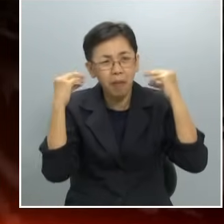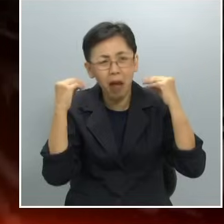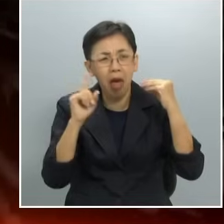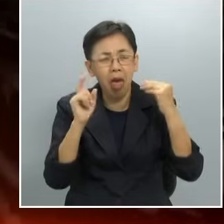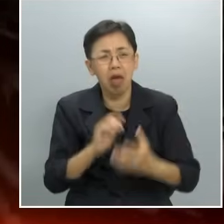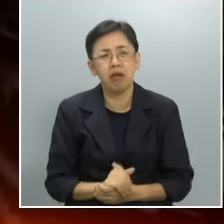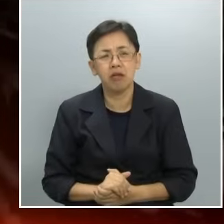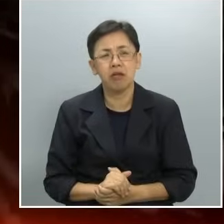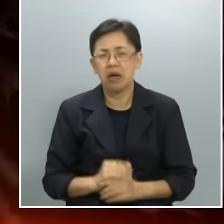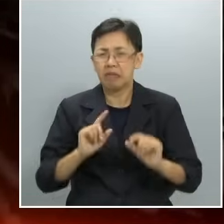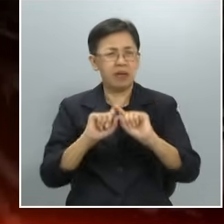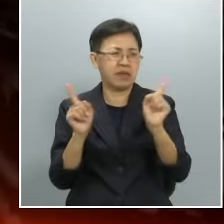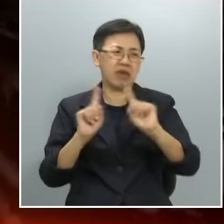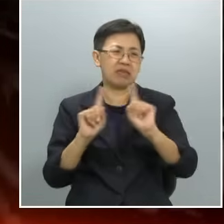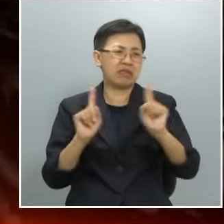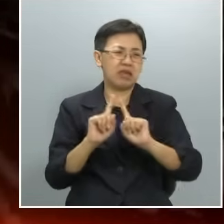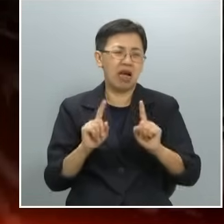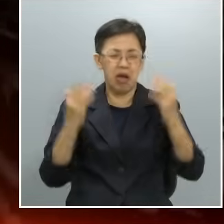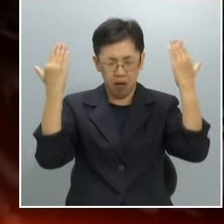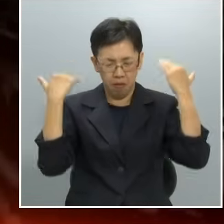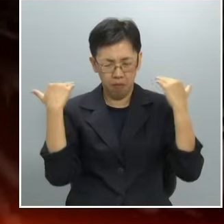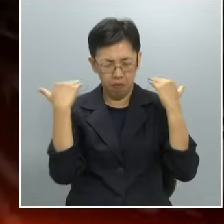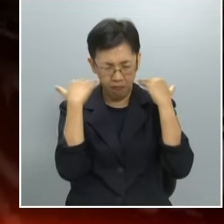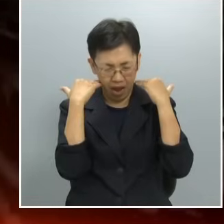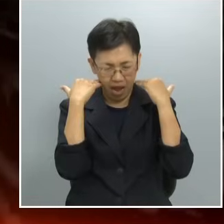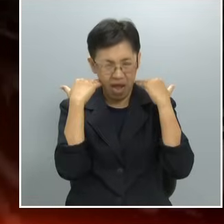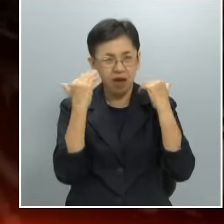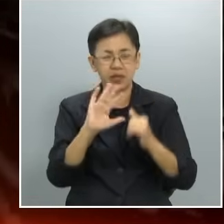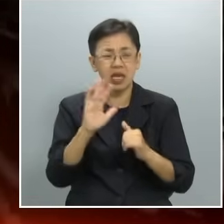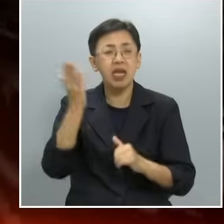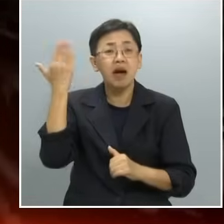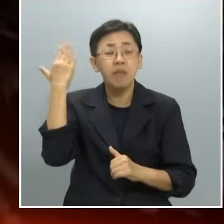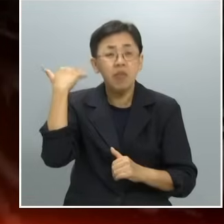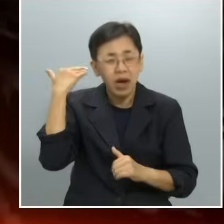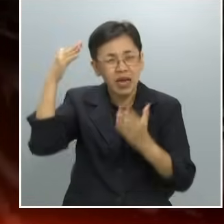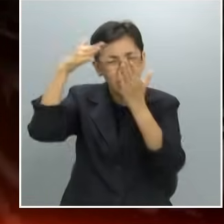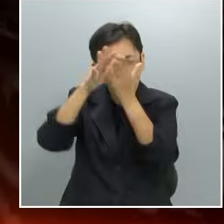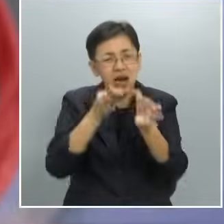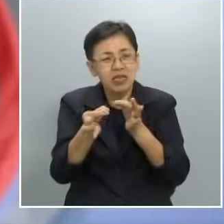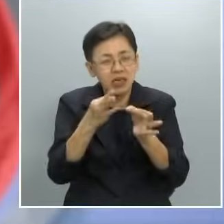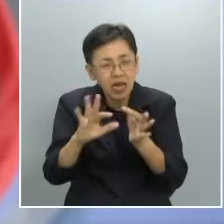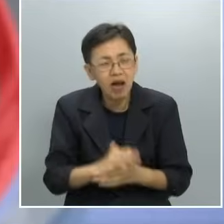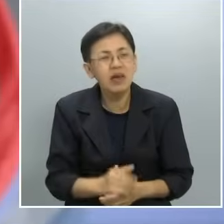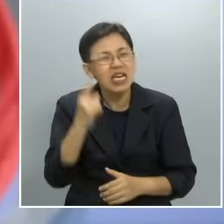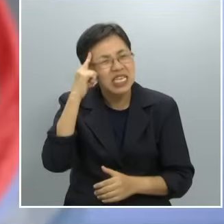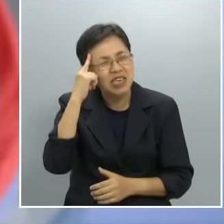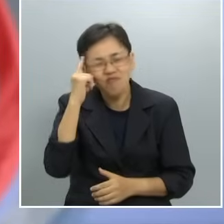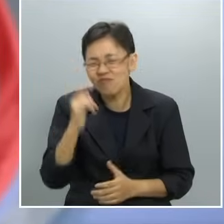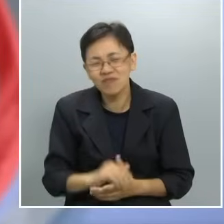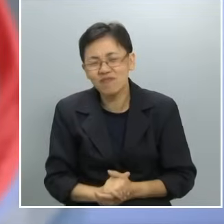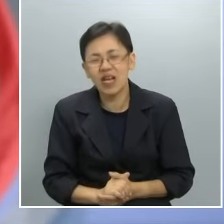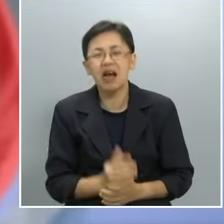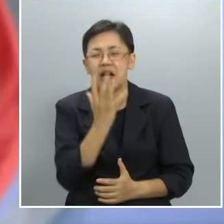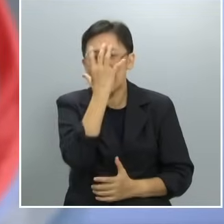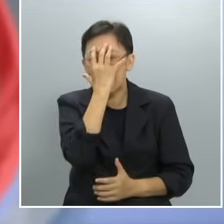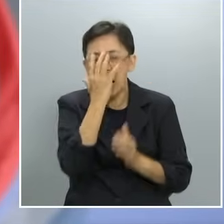า มันไม่เหมือนกับผมตะบ่าที่ลุงพยายามยืนยันเมื่อวานนี้นะคะเชื่อว่าโจรที่บอกว่าเป็นหน้ากากที่เชื่อว่าโ